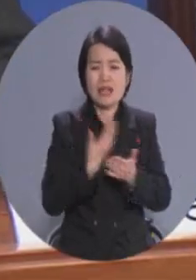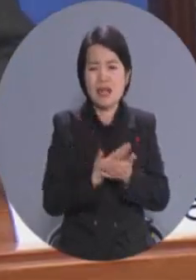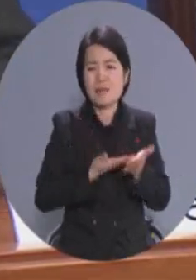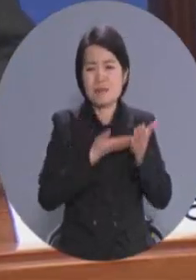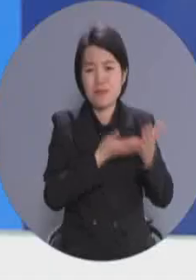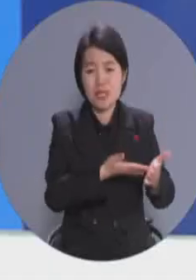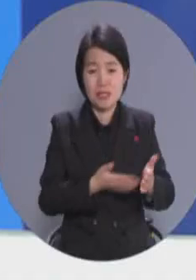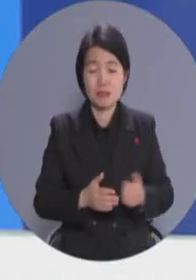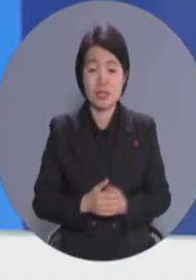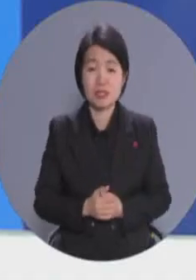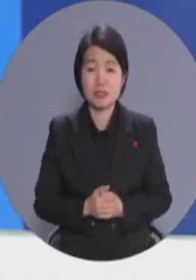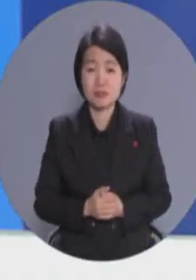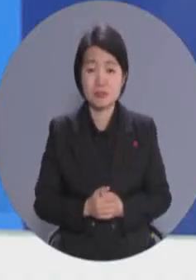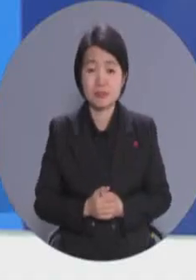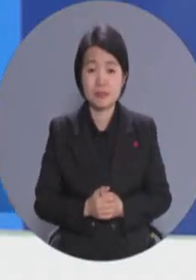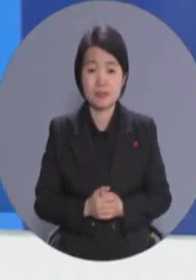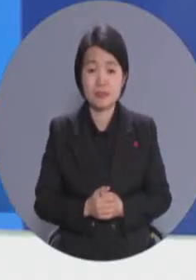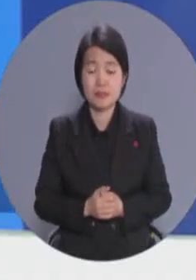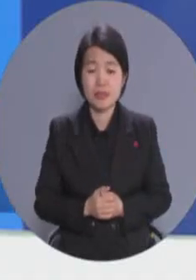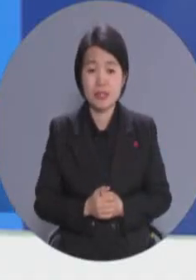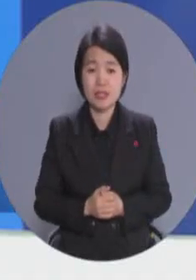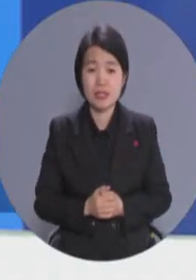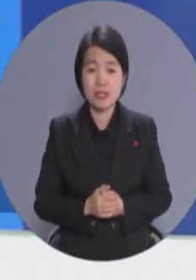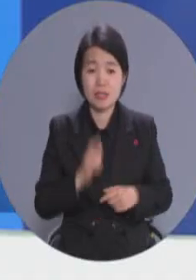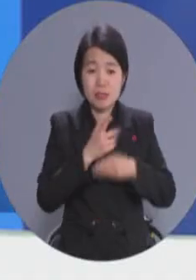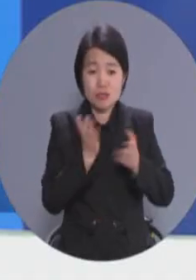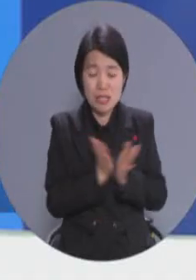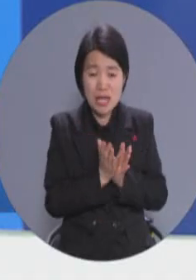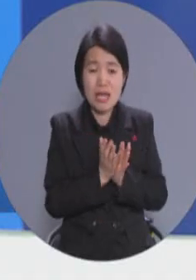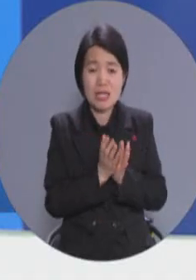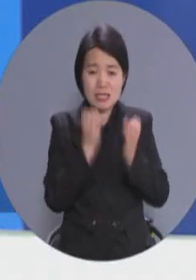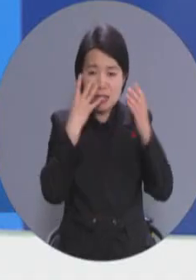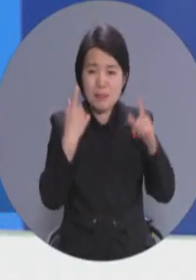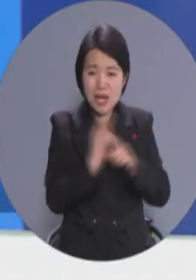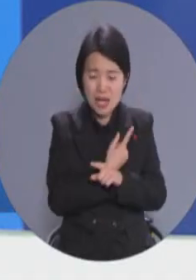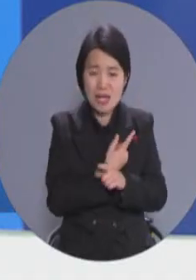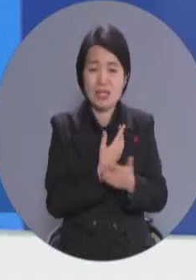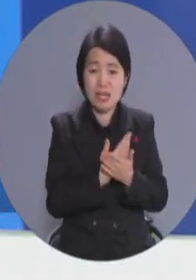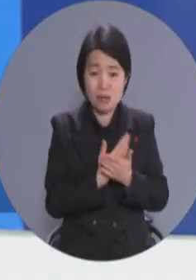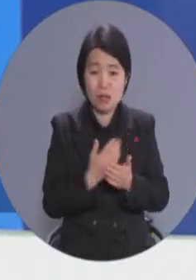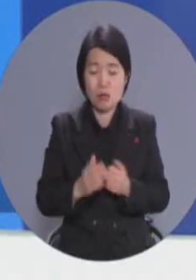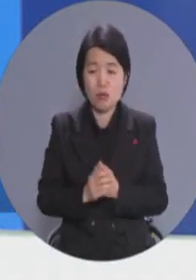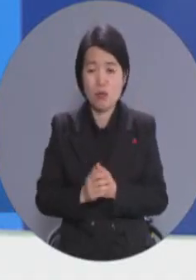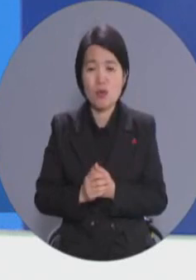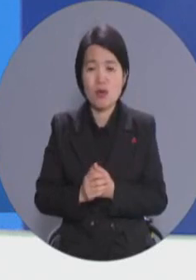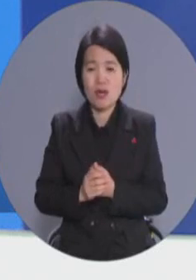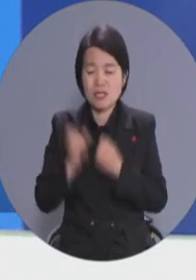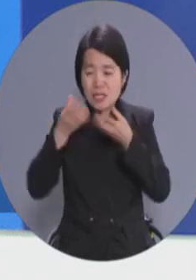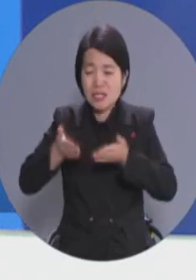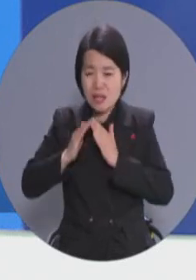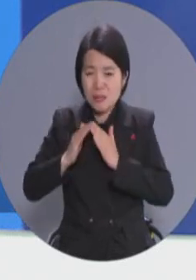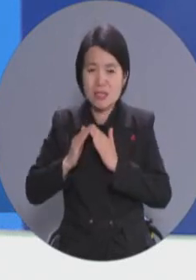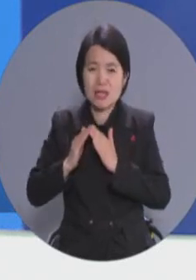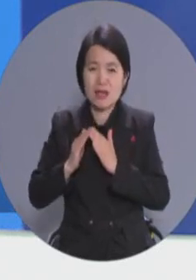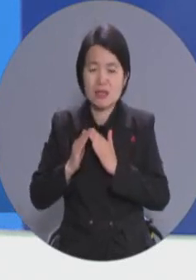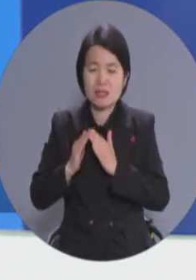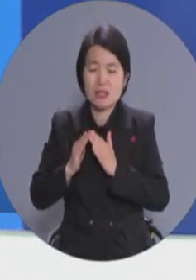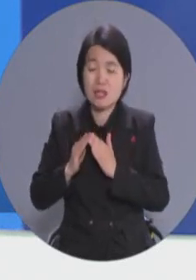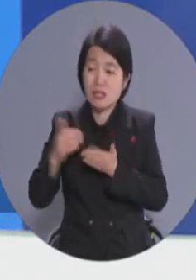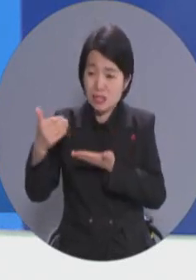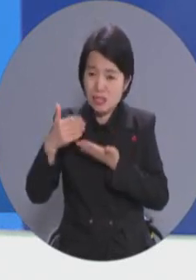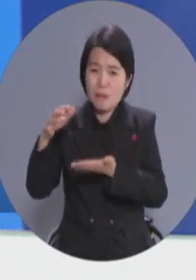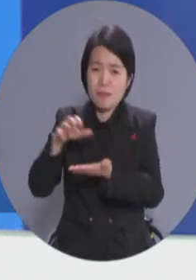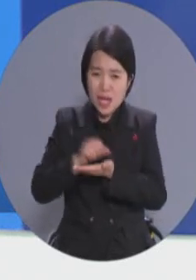있습니다 대신에 대한 요구를 당지도부가 나서서 수용할 건 수용하고 설명할 건 설명하고 현실화되지 않도록 하는